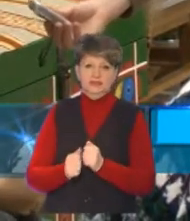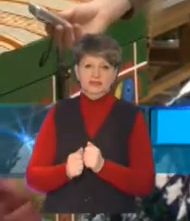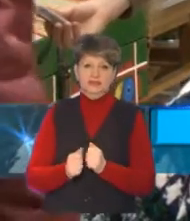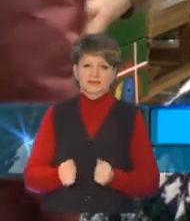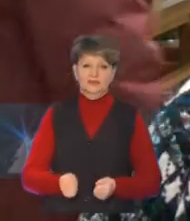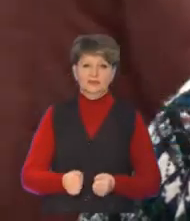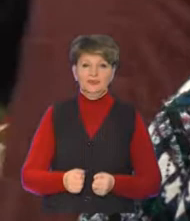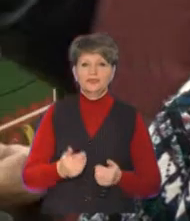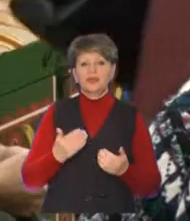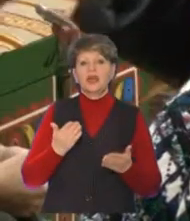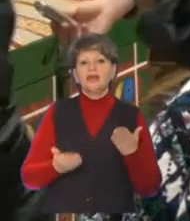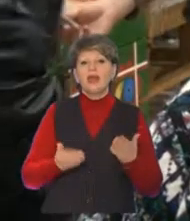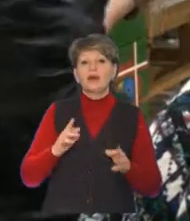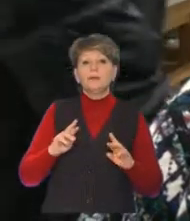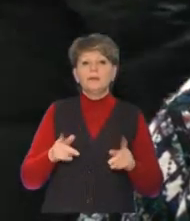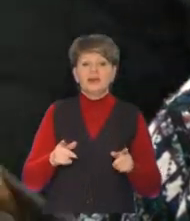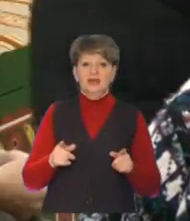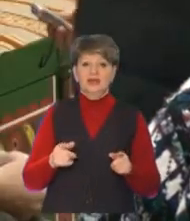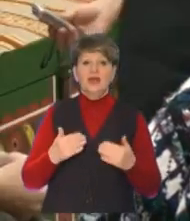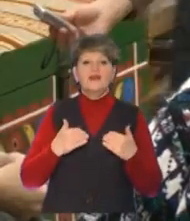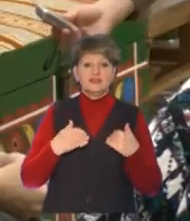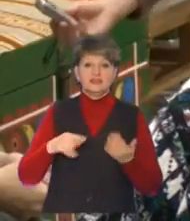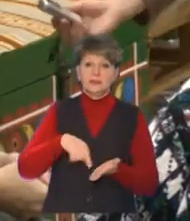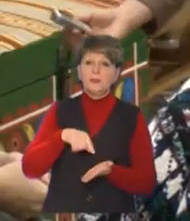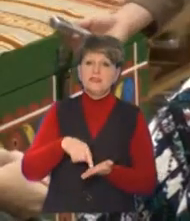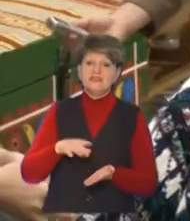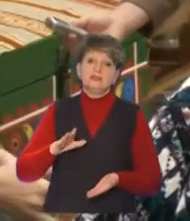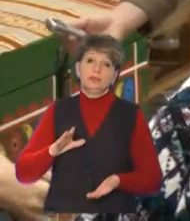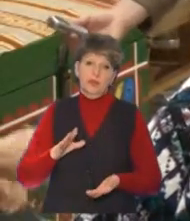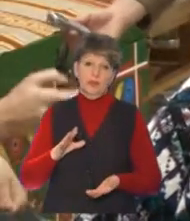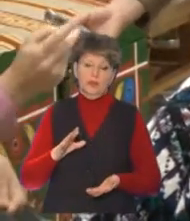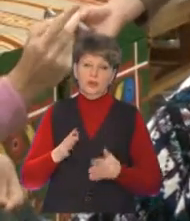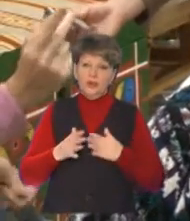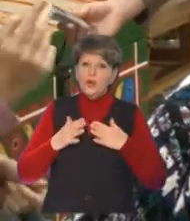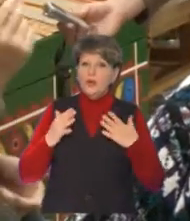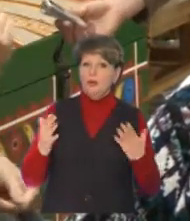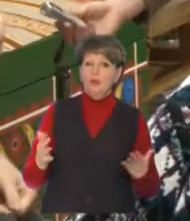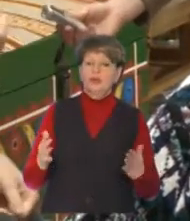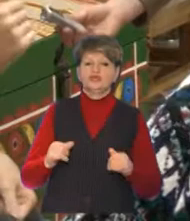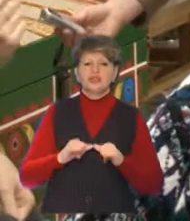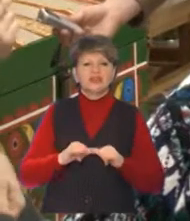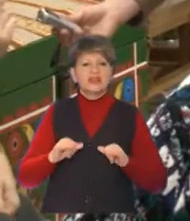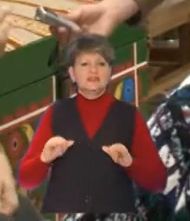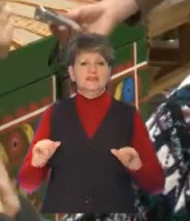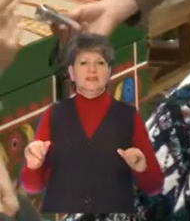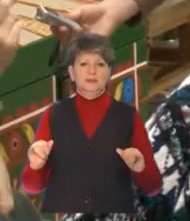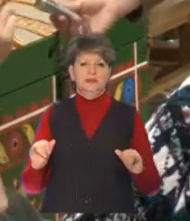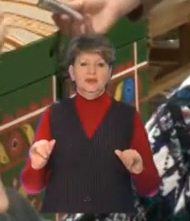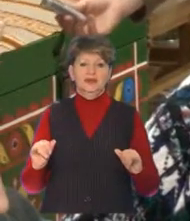частіше. От якби у нашому місті було більше